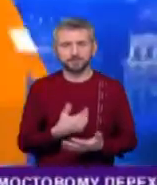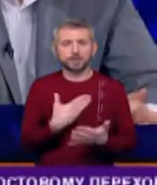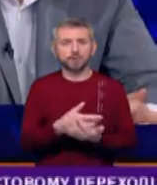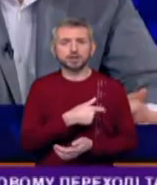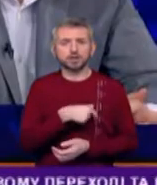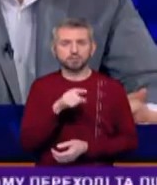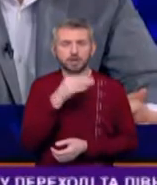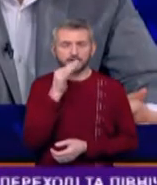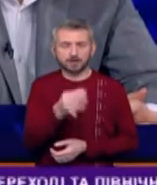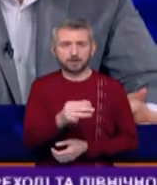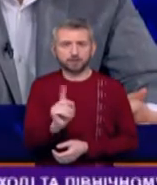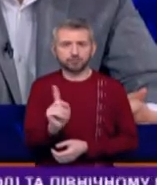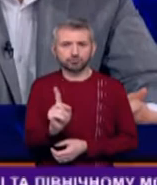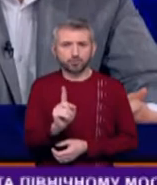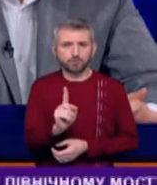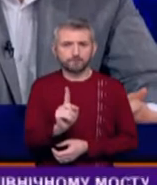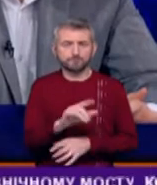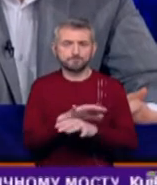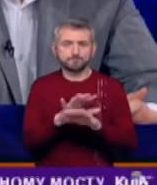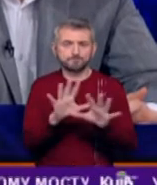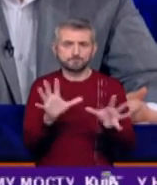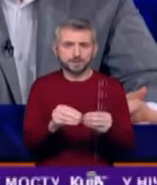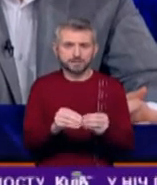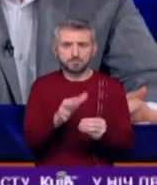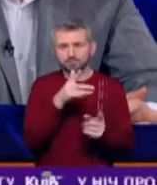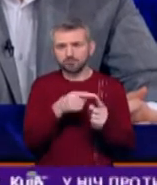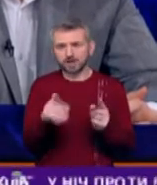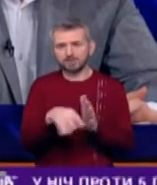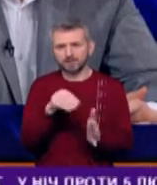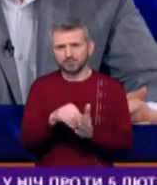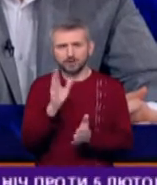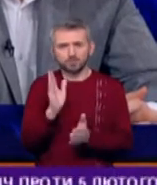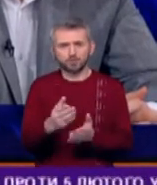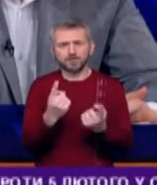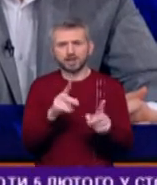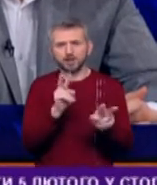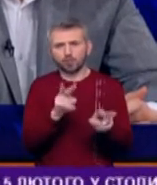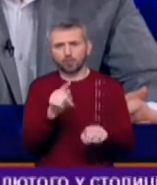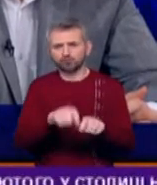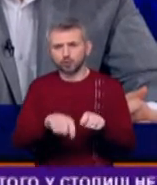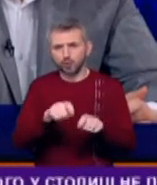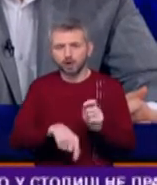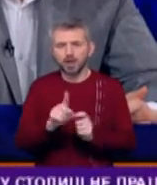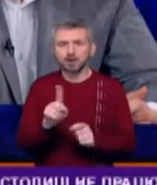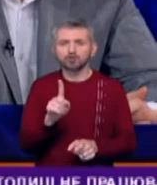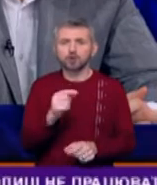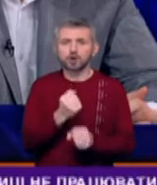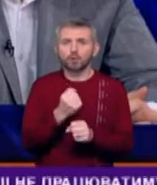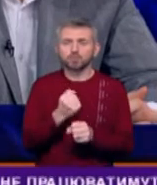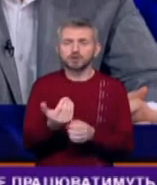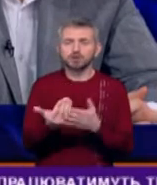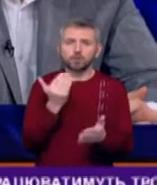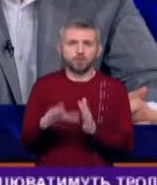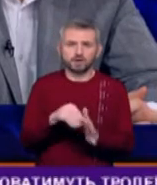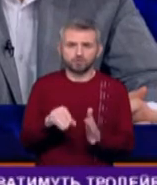депутат сказав, що в принципі буде під час виборів там великий контроль, але що робити до